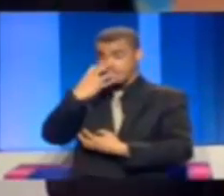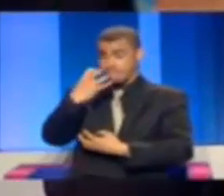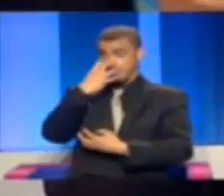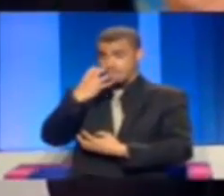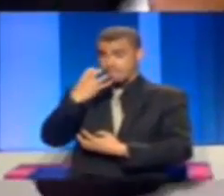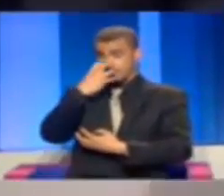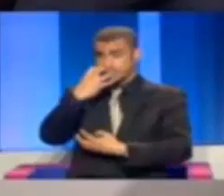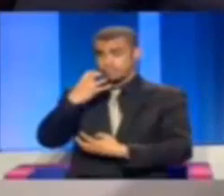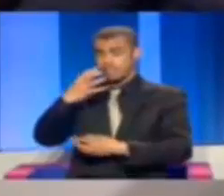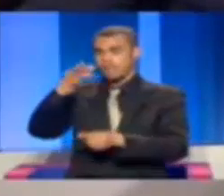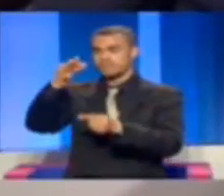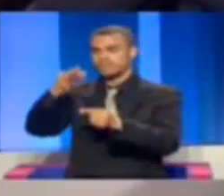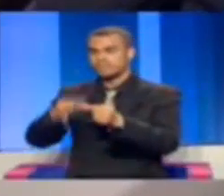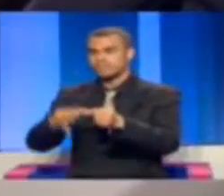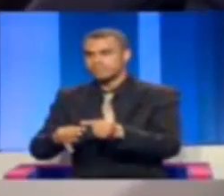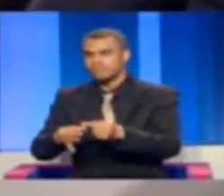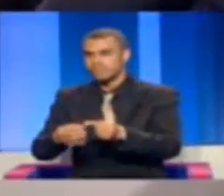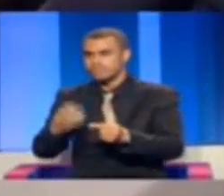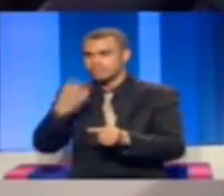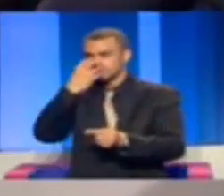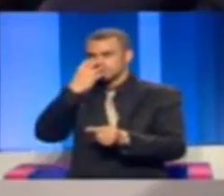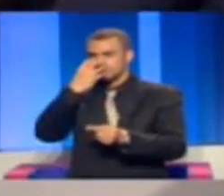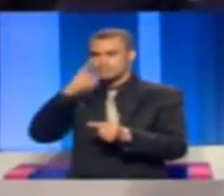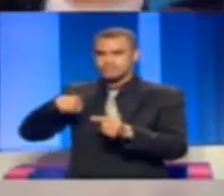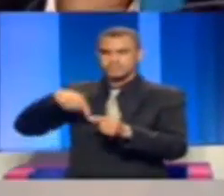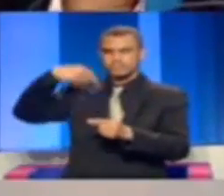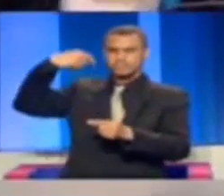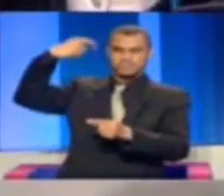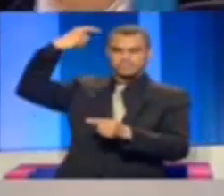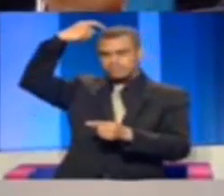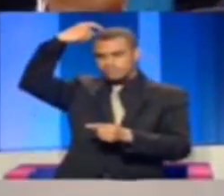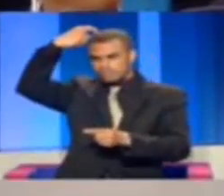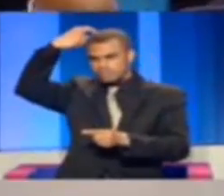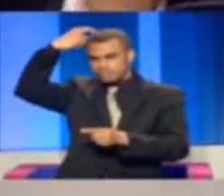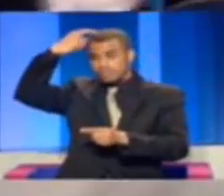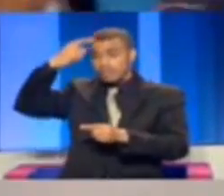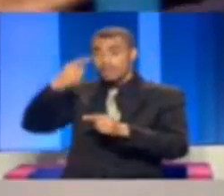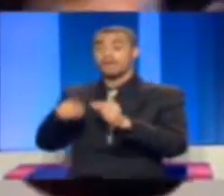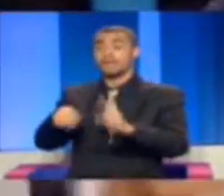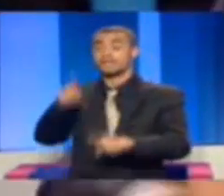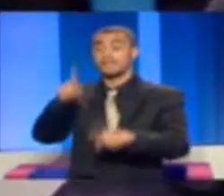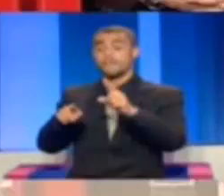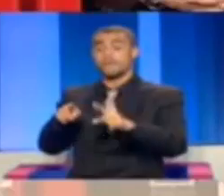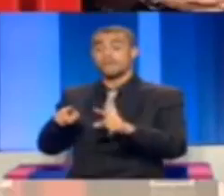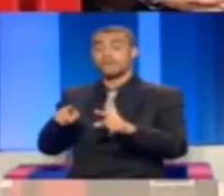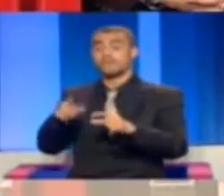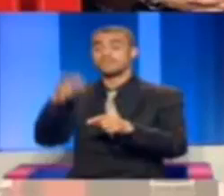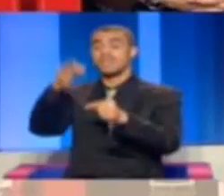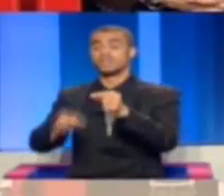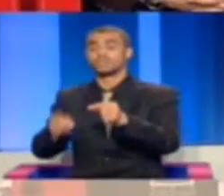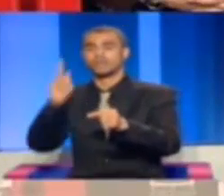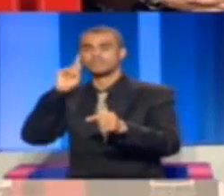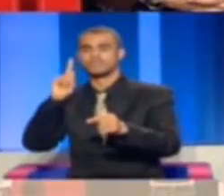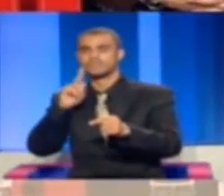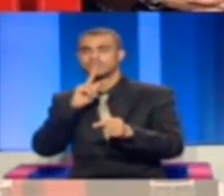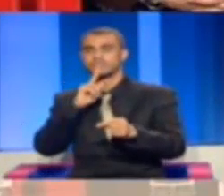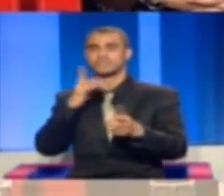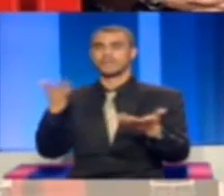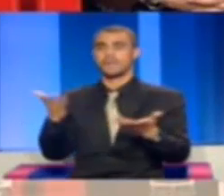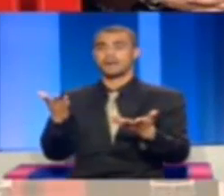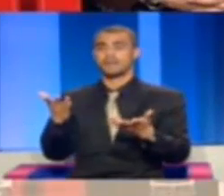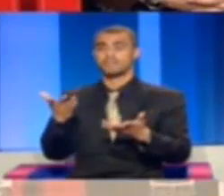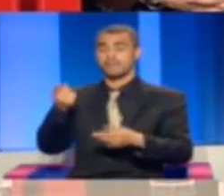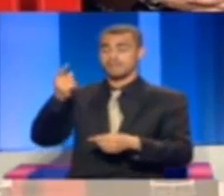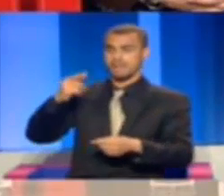واحد الظروف ما فيهاش الاكسجين، تؤدي الى الاكسجين ملي توصلش للمخ بواحد الشكل هذا تقدر يؤدي الى صمم. يقدر